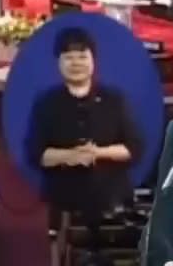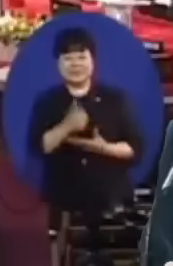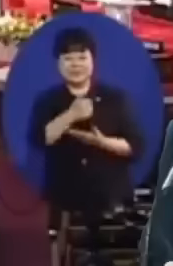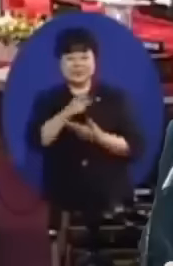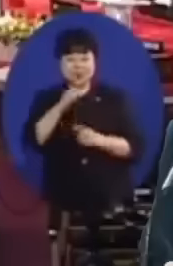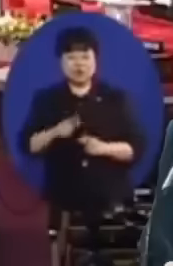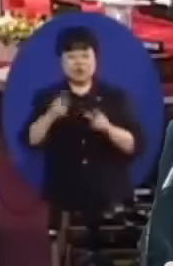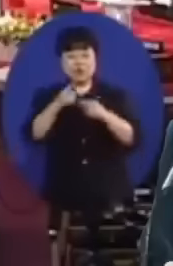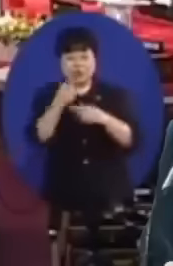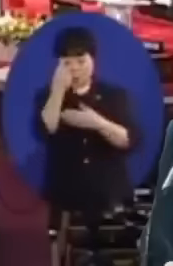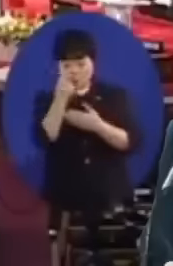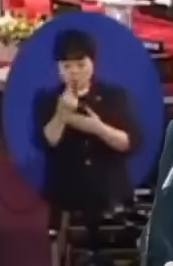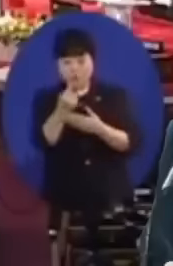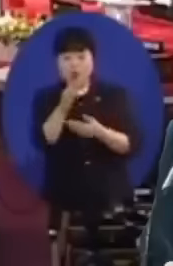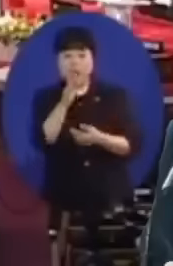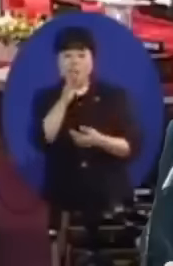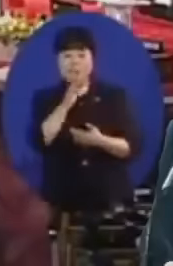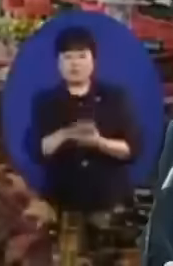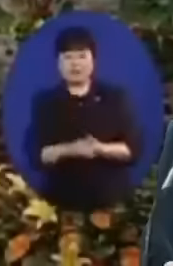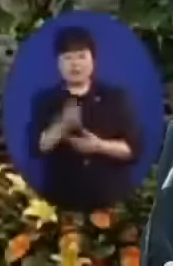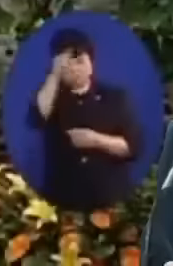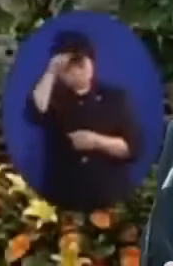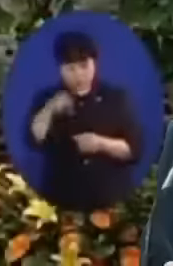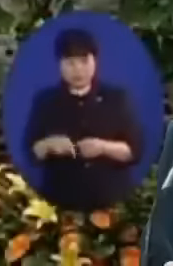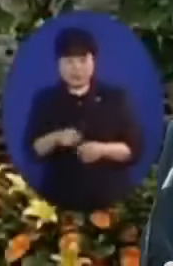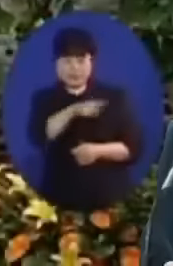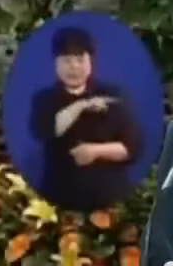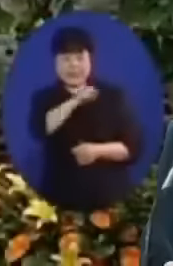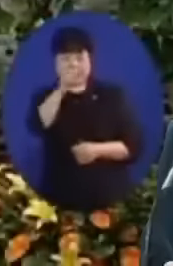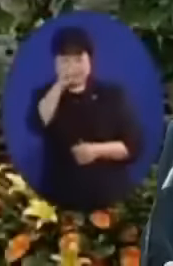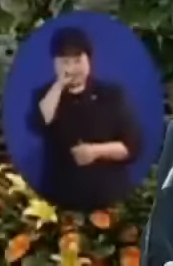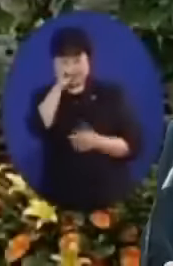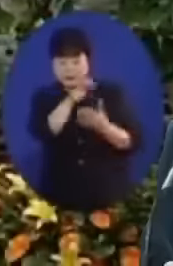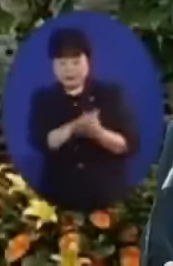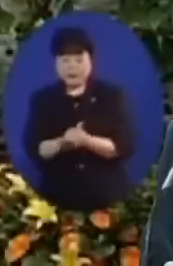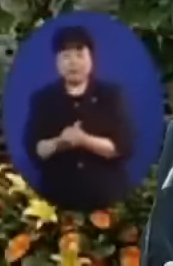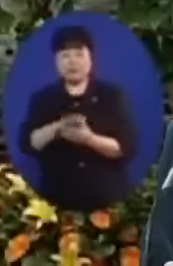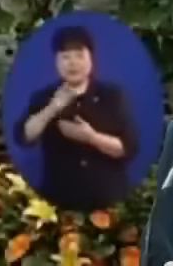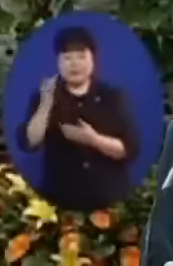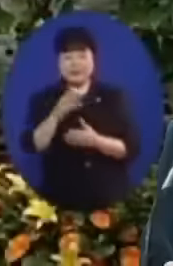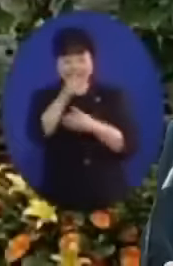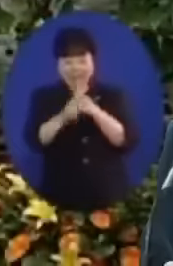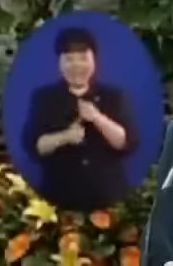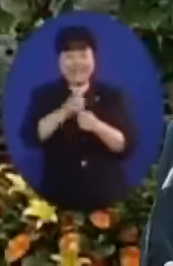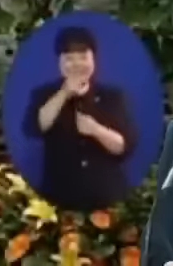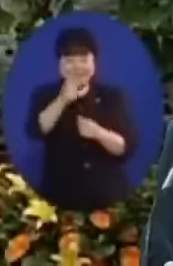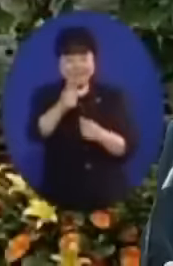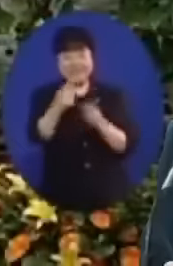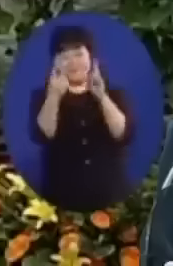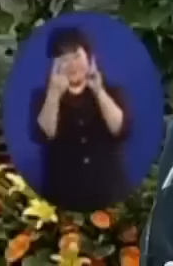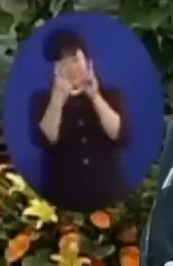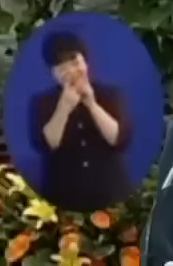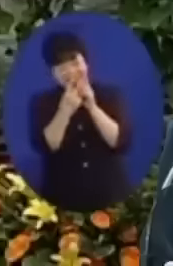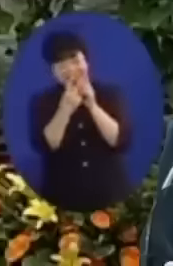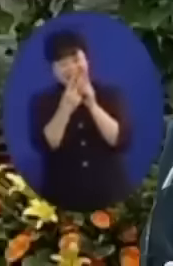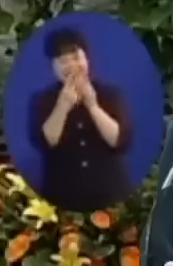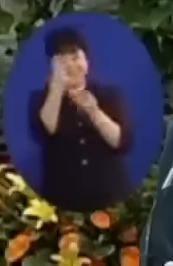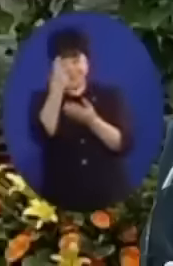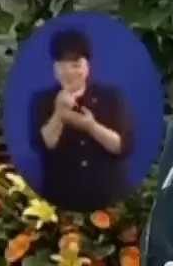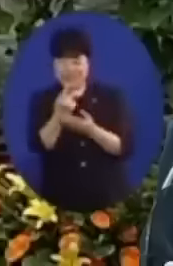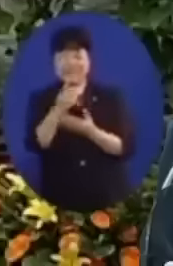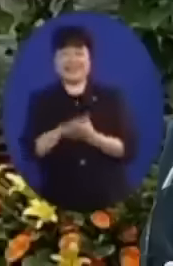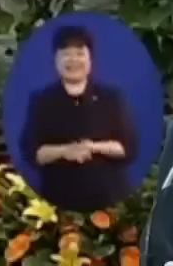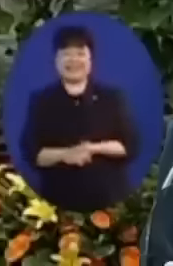주일 교회에 나가는 것은 우주에서 제일 좋은 친구 되신 하나님을 만나러 나가는